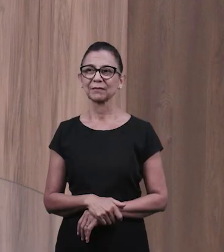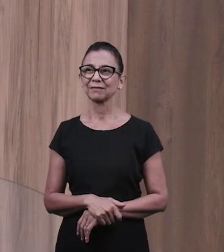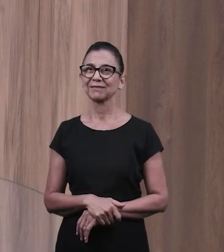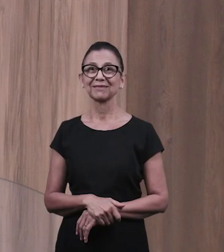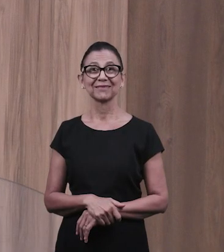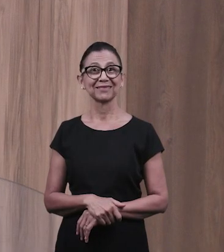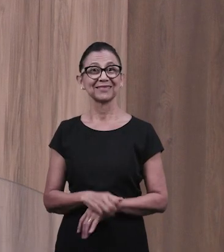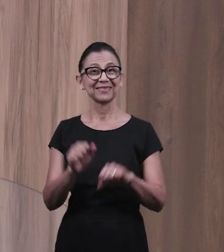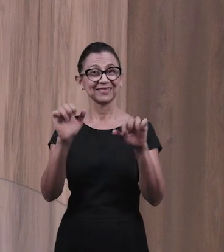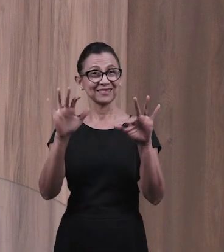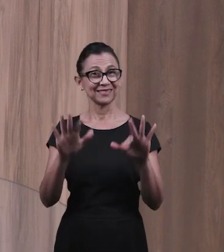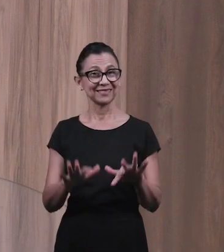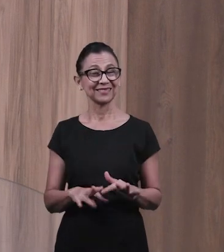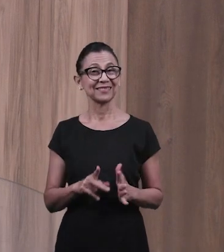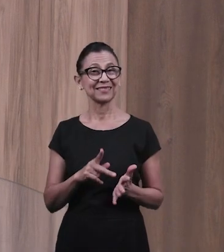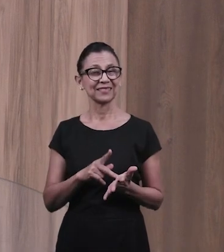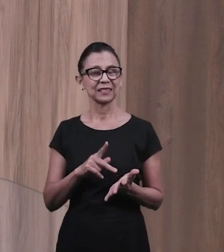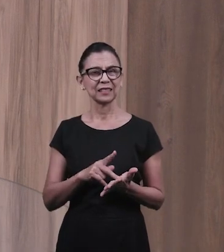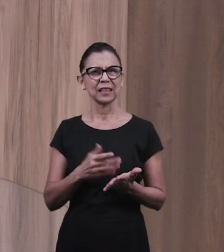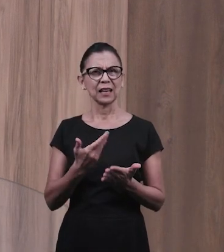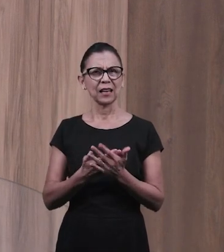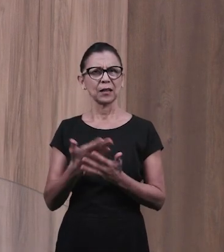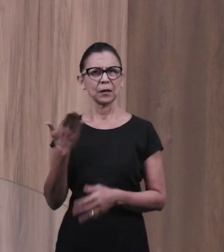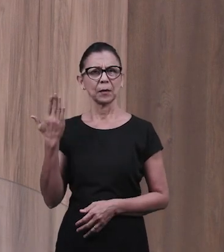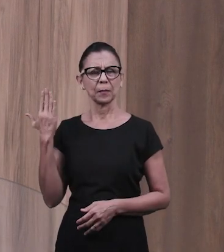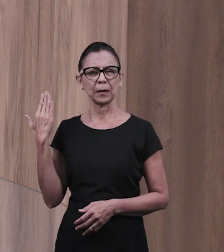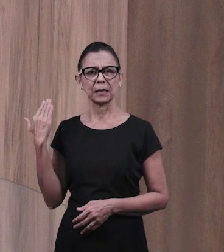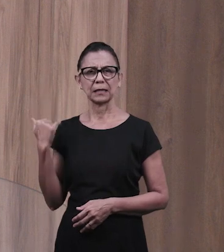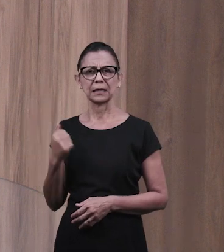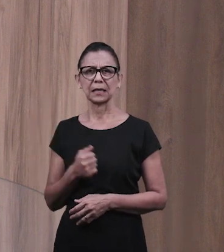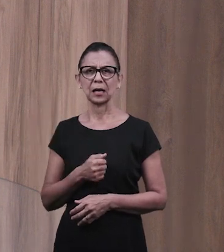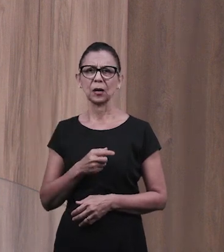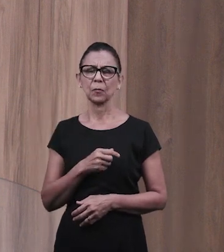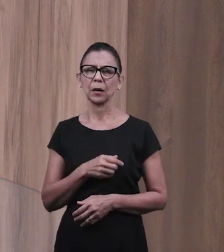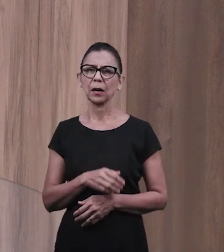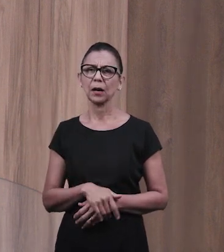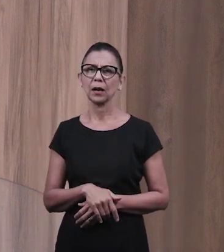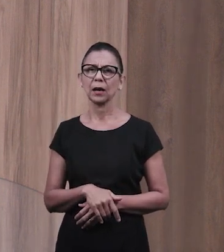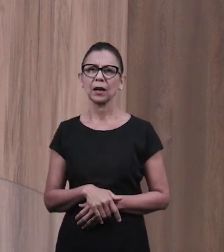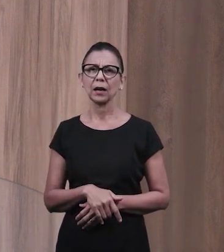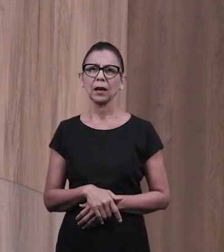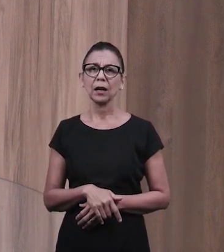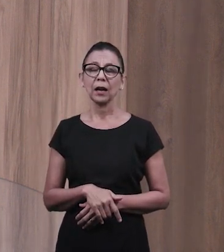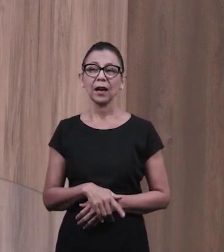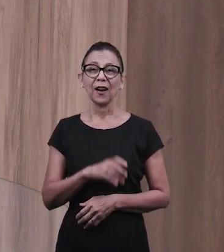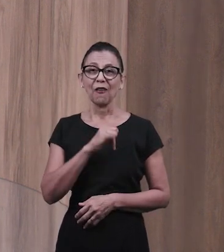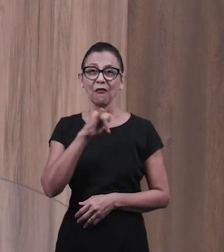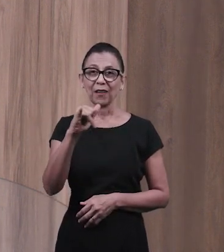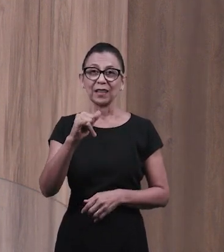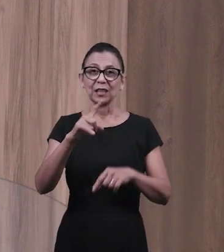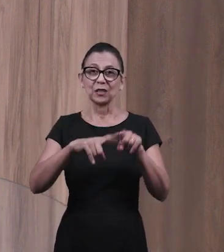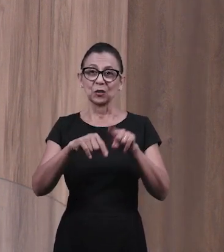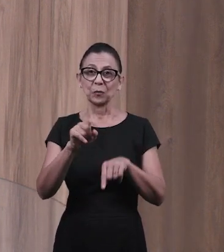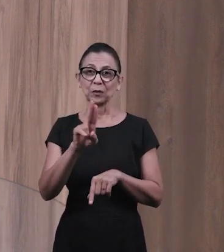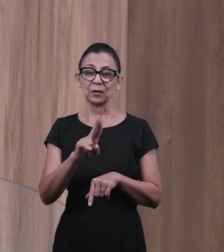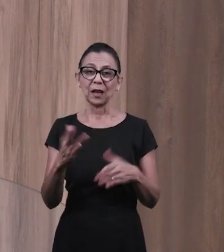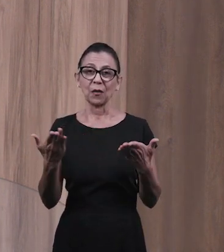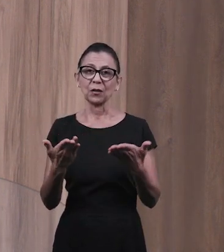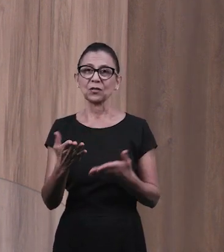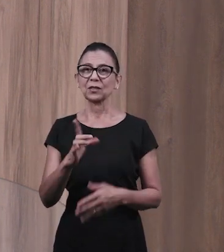Quelle bénédiction, n'est-ce pas? Dans l'étude précédente, je ne vous ai pas parlé de quelle étude